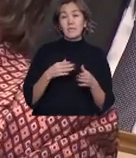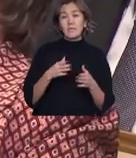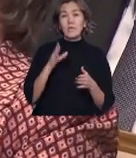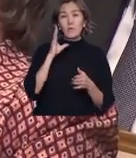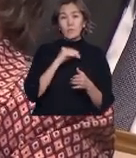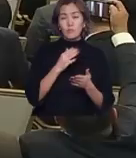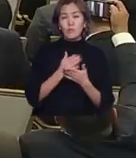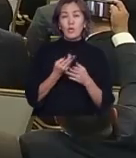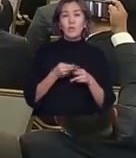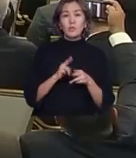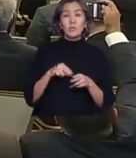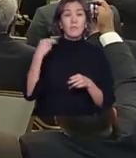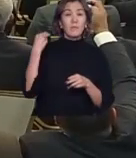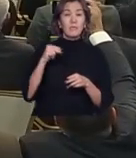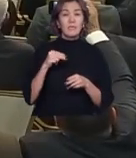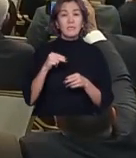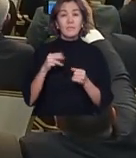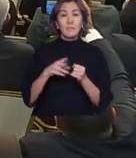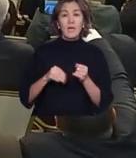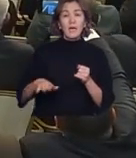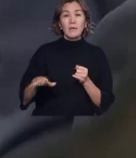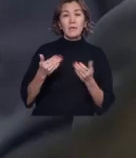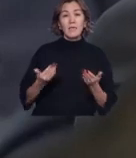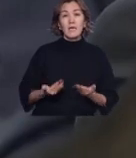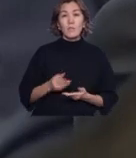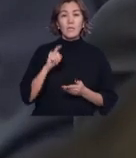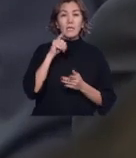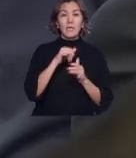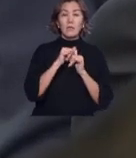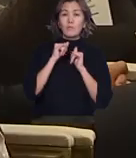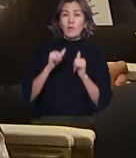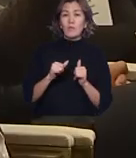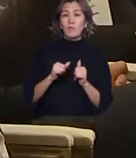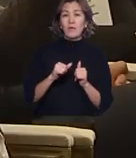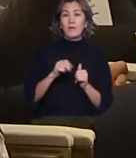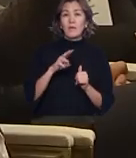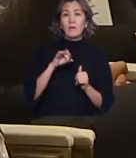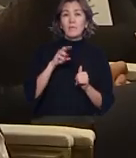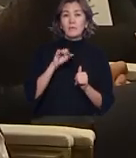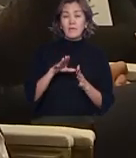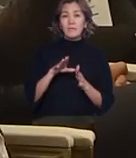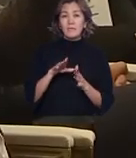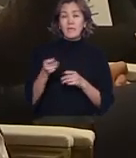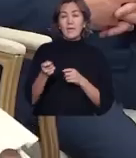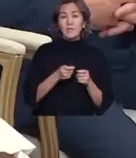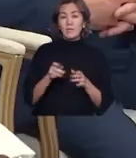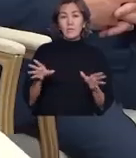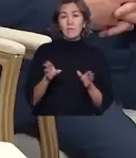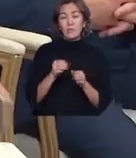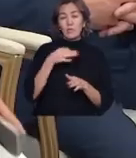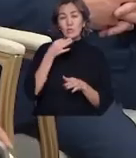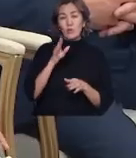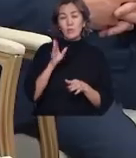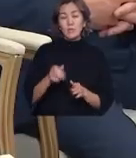алар құзыреттері бар. Сондықтан президент аймақтың әлеуметтік экономикалық дамуына мәслихаттар да әкімдіктермен